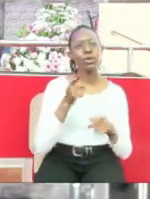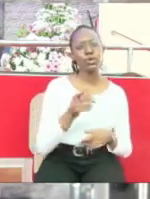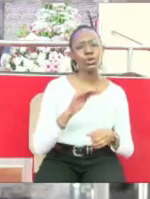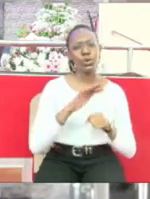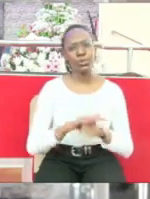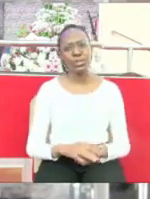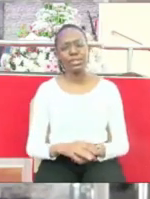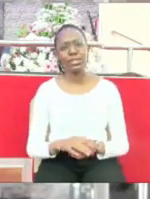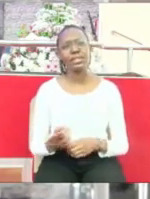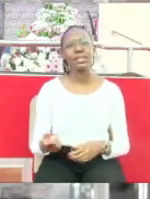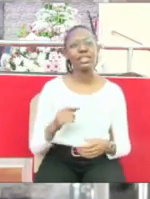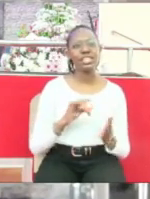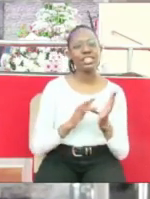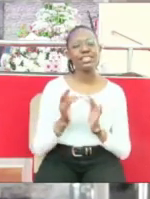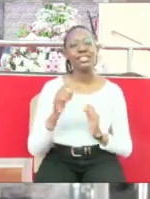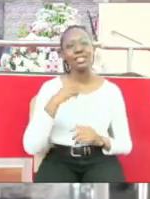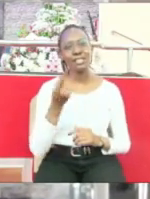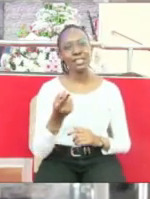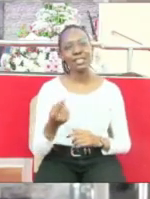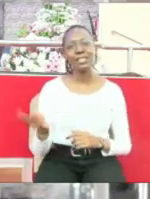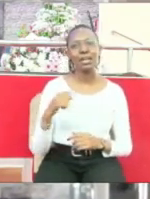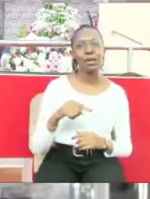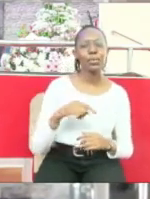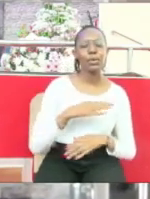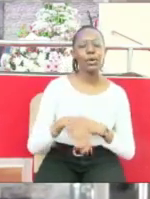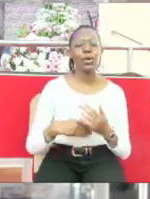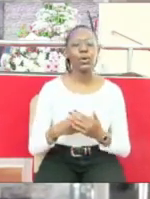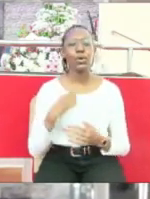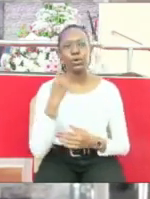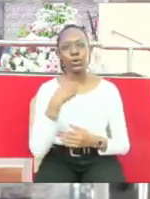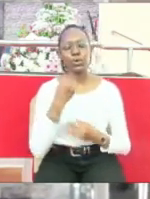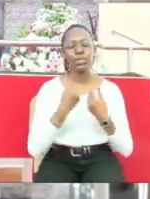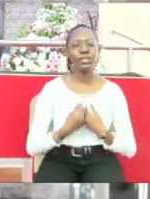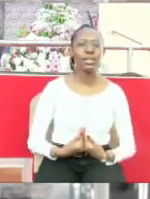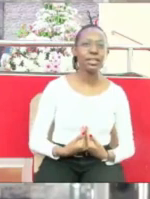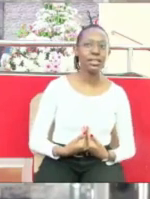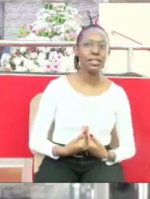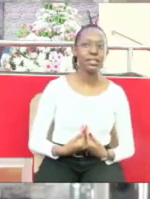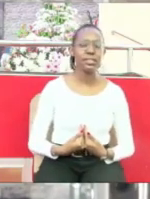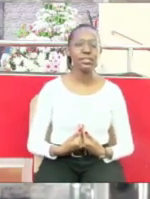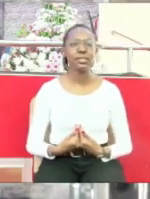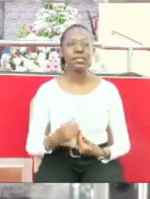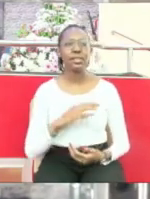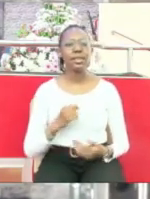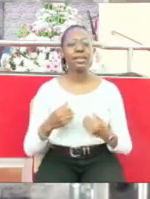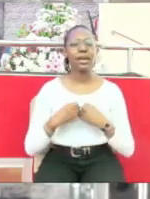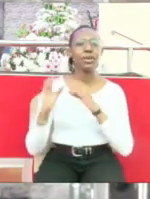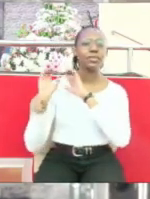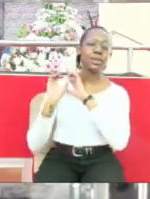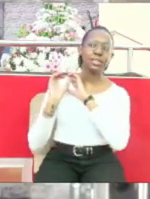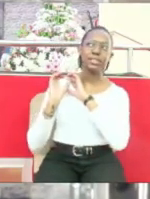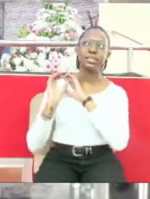says, come unto me. Njoni kwangu. All ye who are weary. Nyinyi ambao mmechoka. And burdened. Na mna mizigo. And I will give you rest.